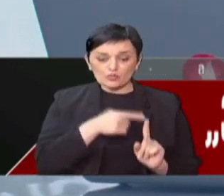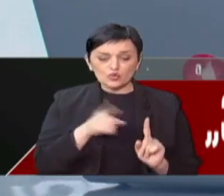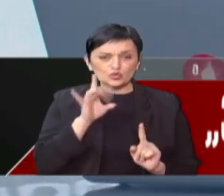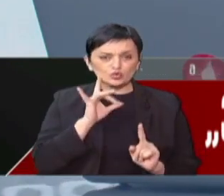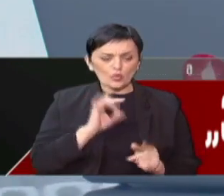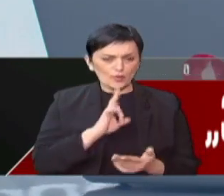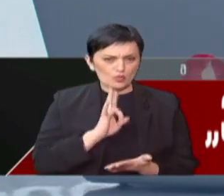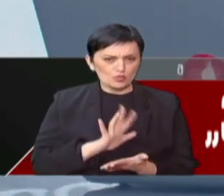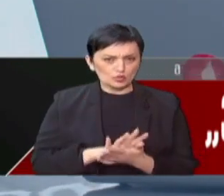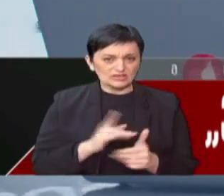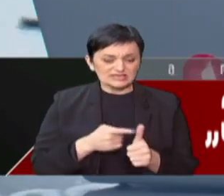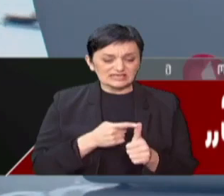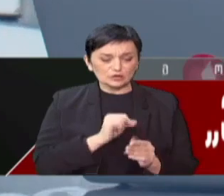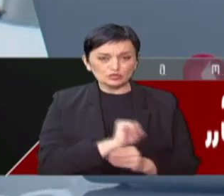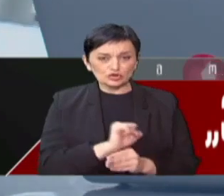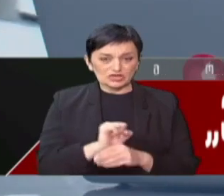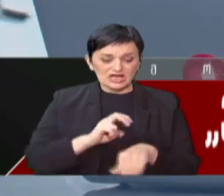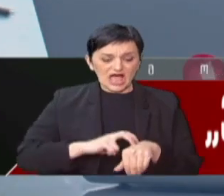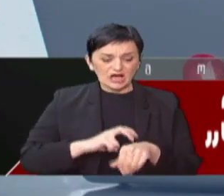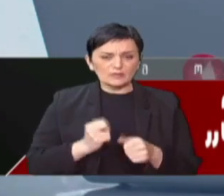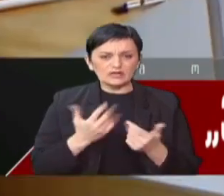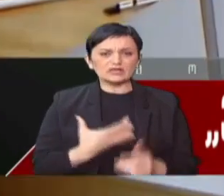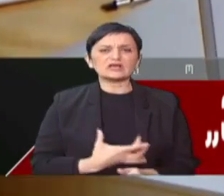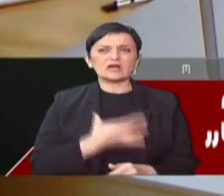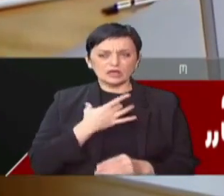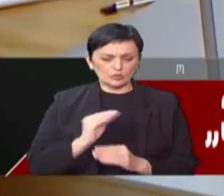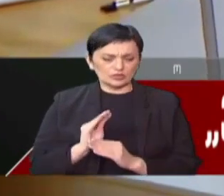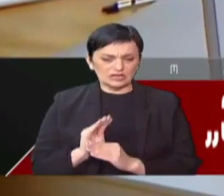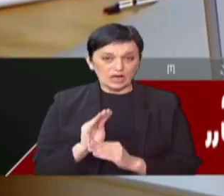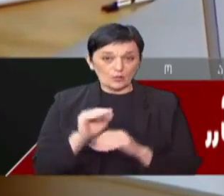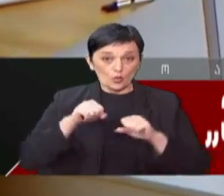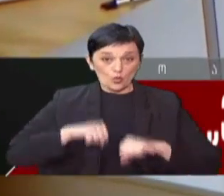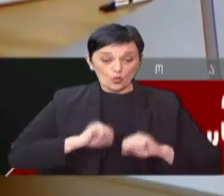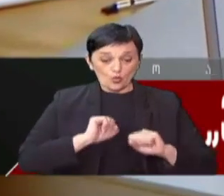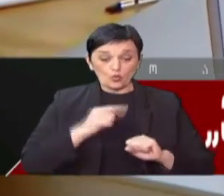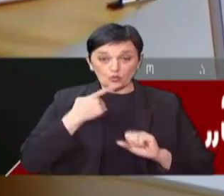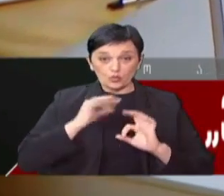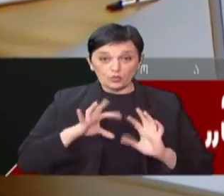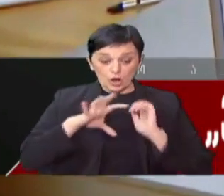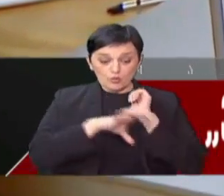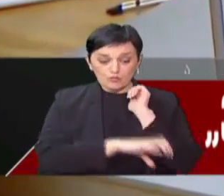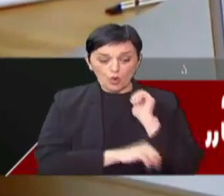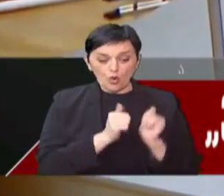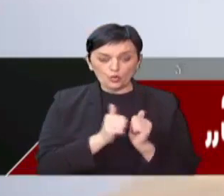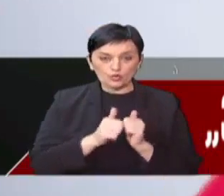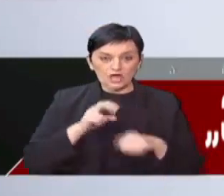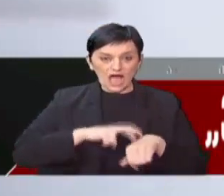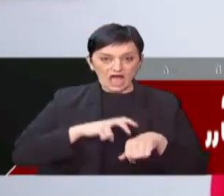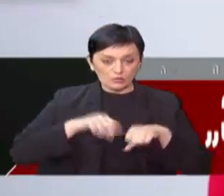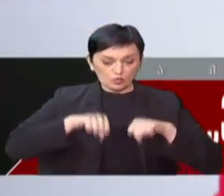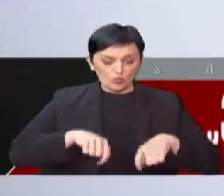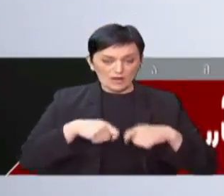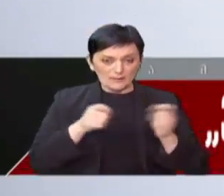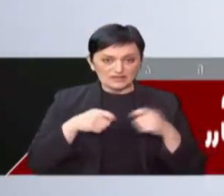და მუდმივად სტატუს შეჩერებული ექიმების რაოდენობა კატასტროფულად გაიზარდა. უფლებადამცველის განცხადებით ბოლო დროს გახშირებული ექიმების უფლებების დარღვევა,